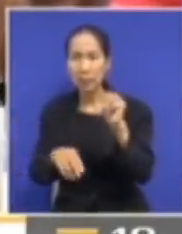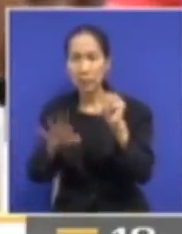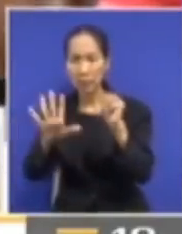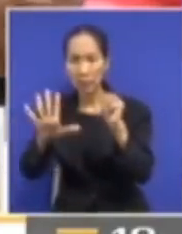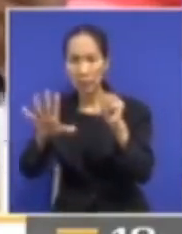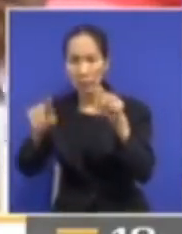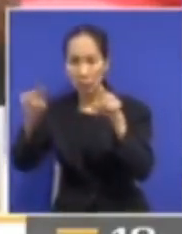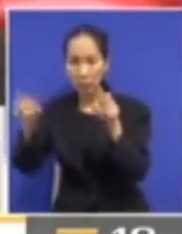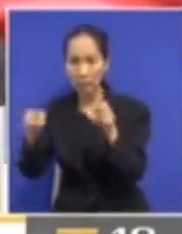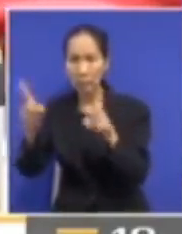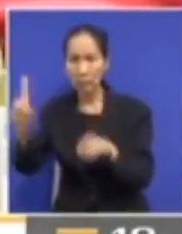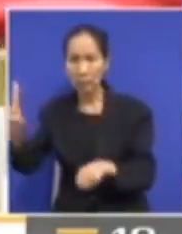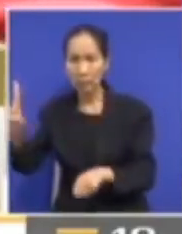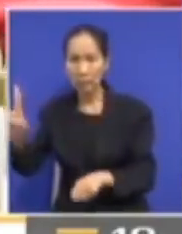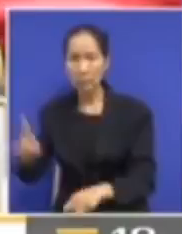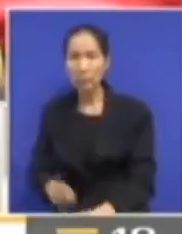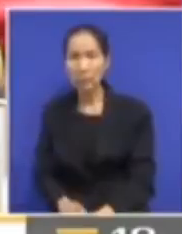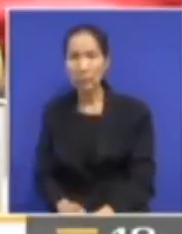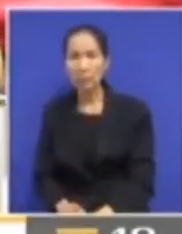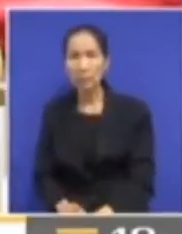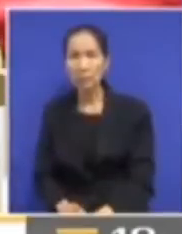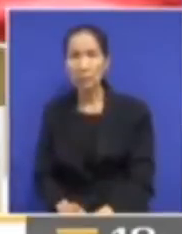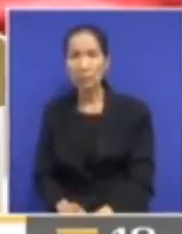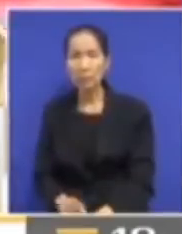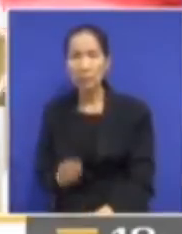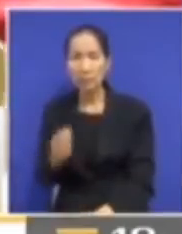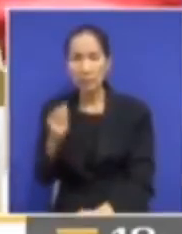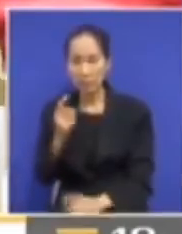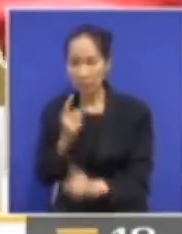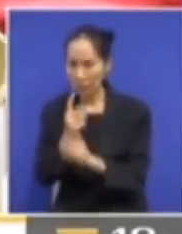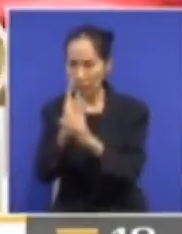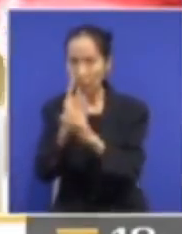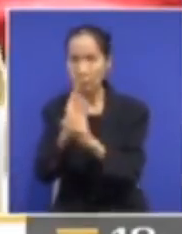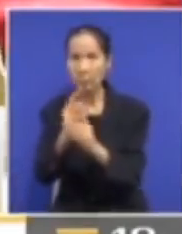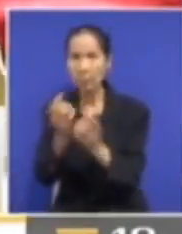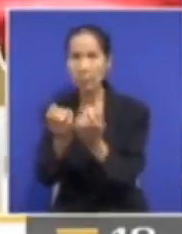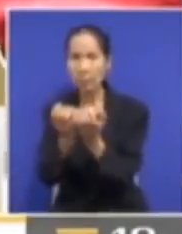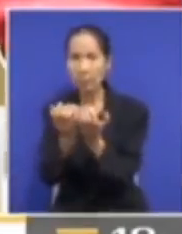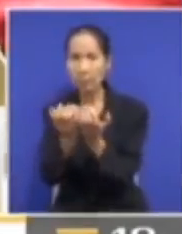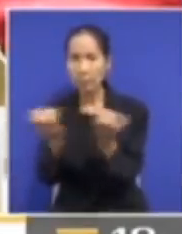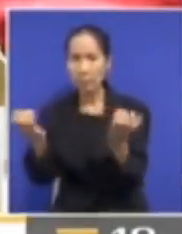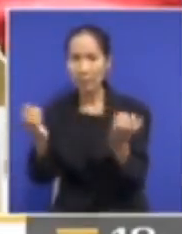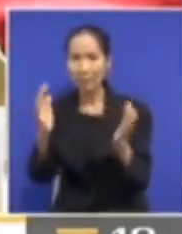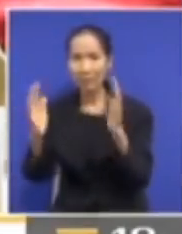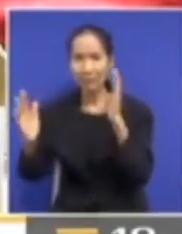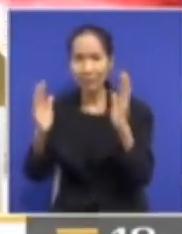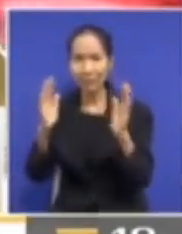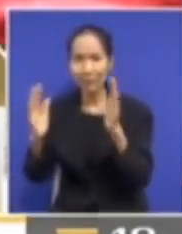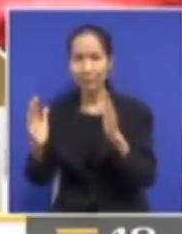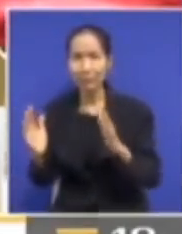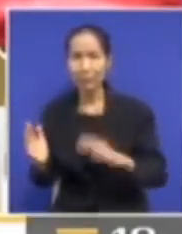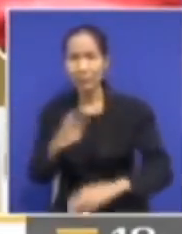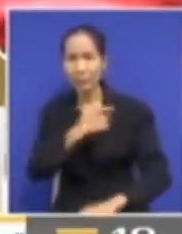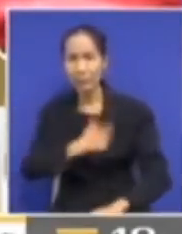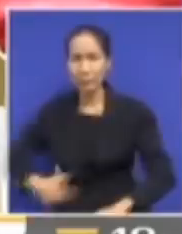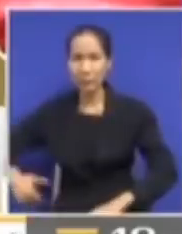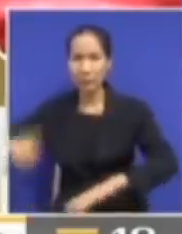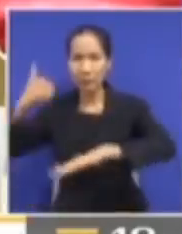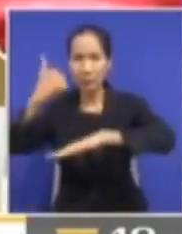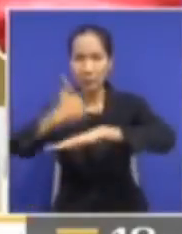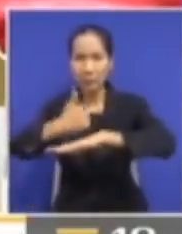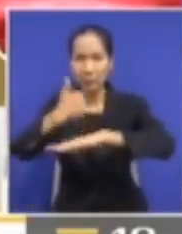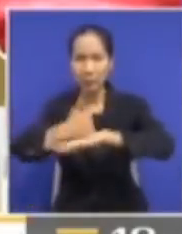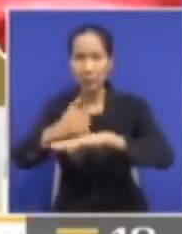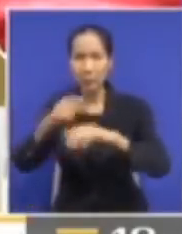1ก็คือยึดมั่นในการปกครองระบอบประชาธิปไตยอันมีพระมหากษัตริย์ทรงเป็นประมุขนะครับว